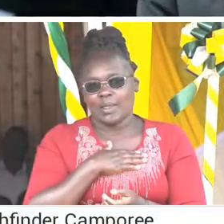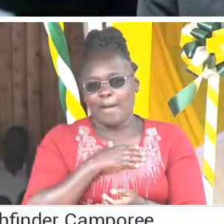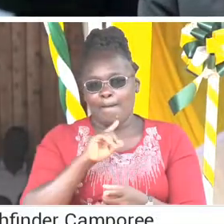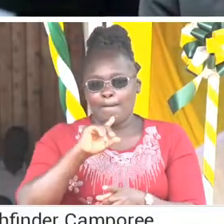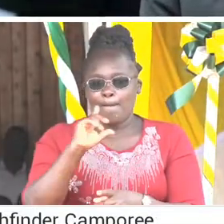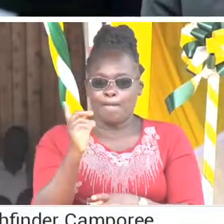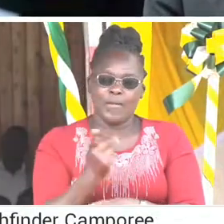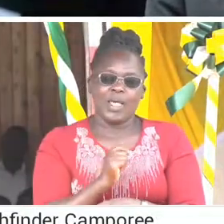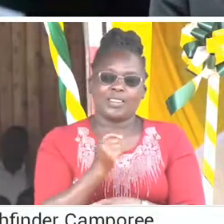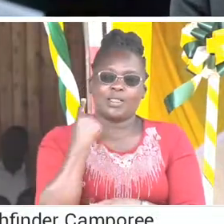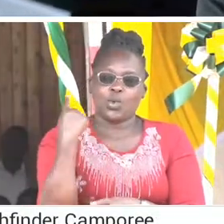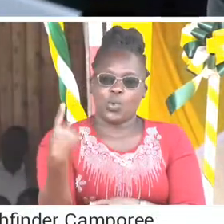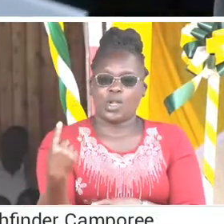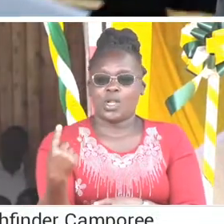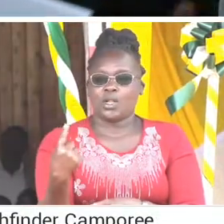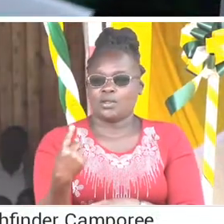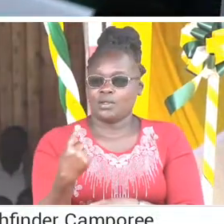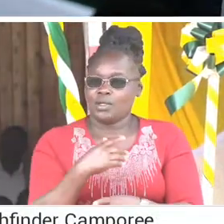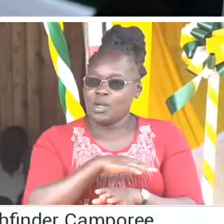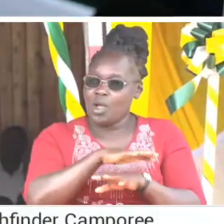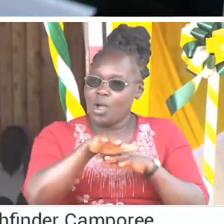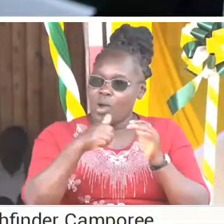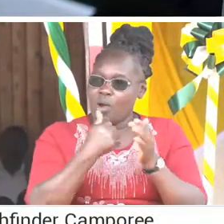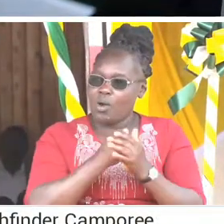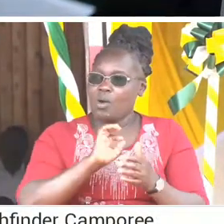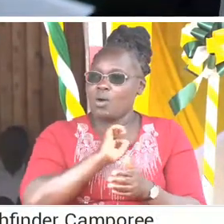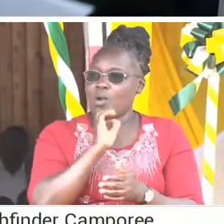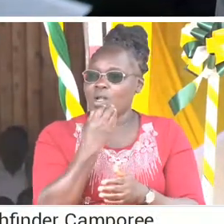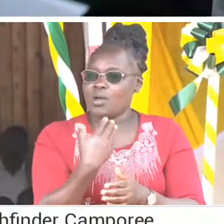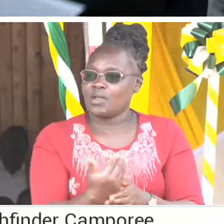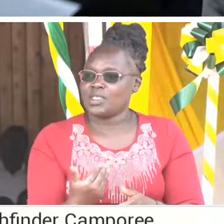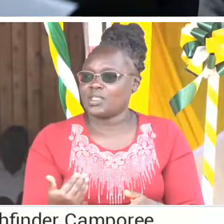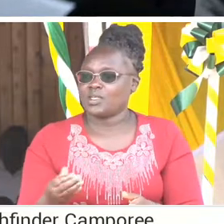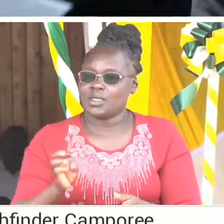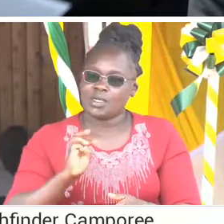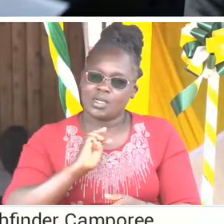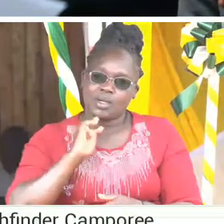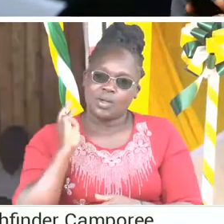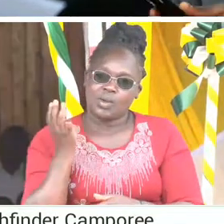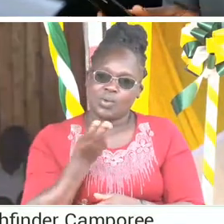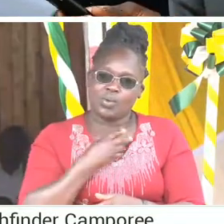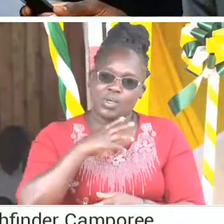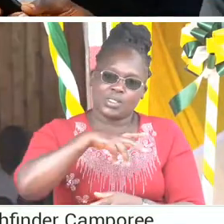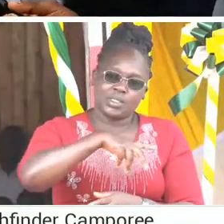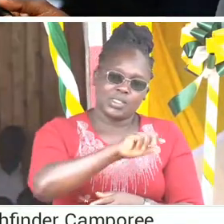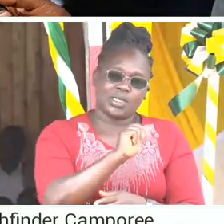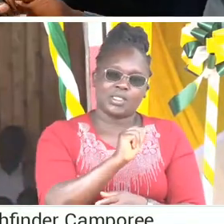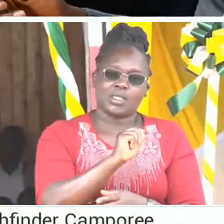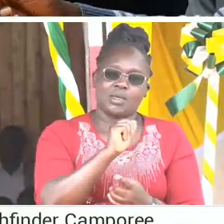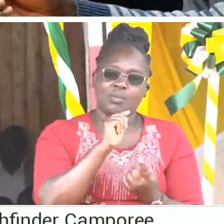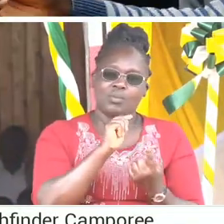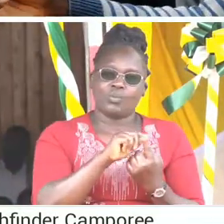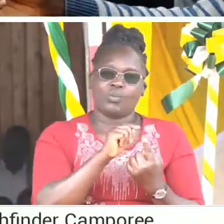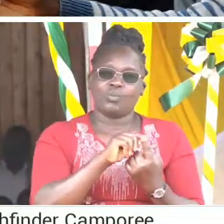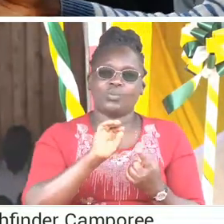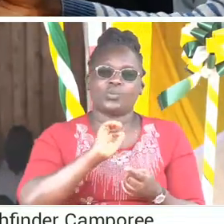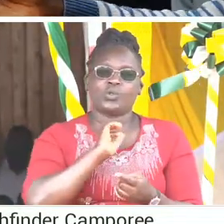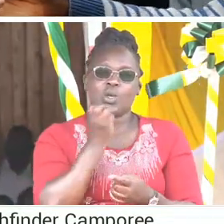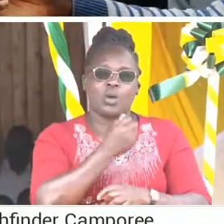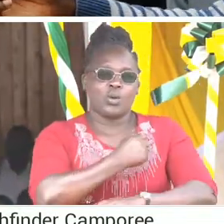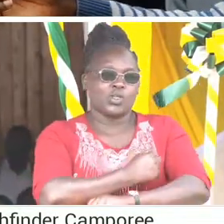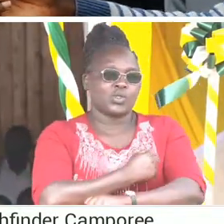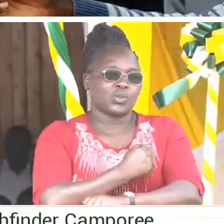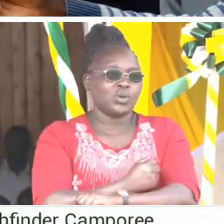wote hawa ambao wamejaa hapa hivi siku ya leo waweze kuenda katika shule zetu zote